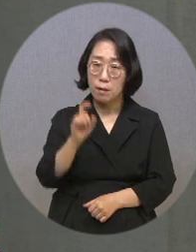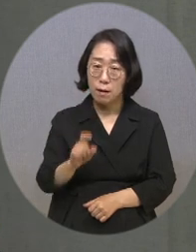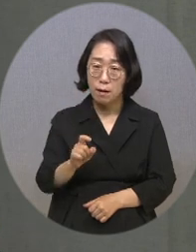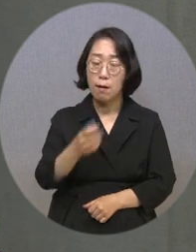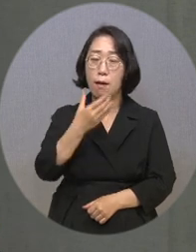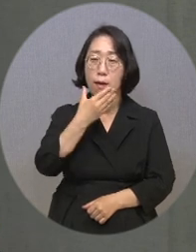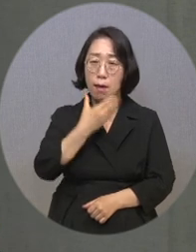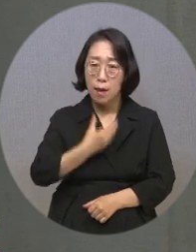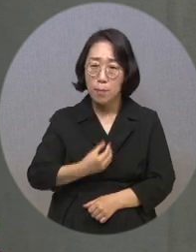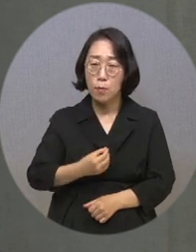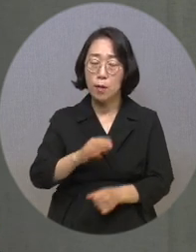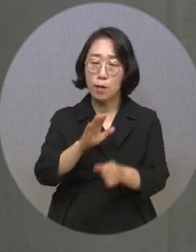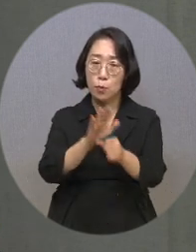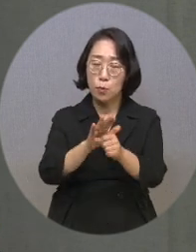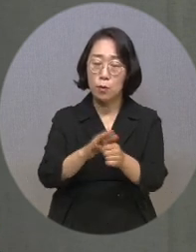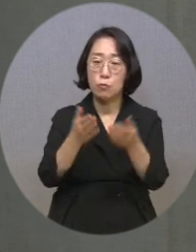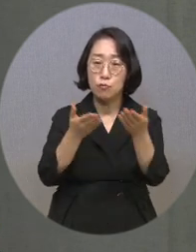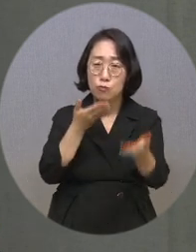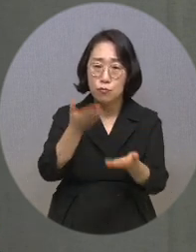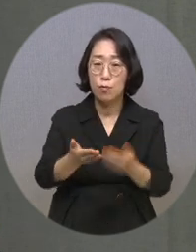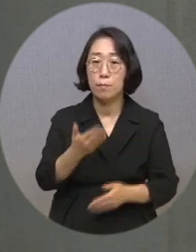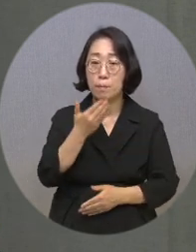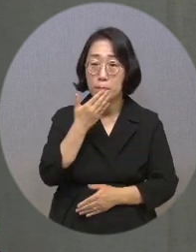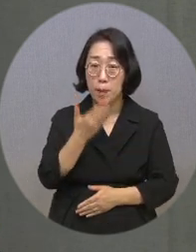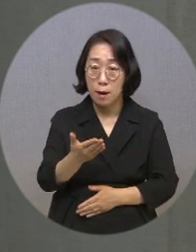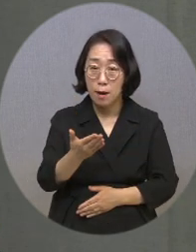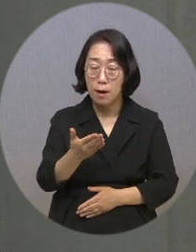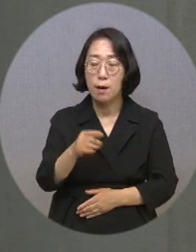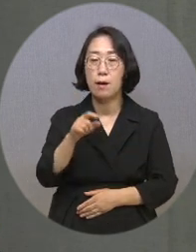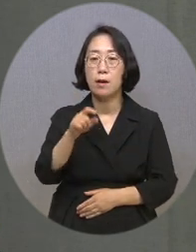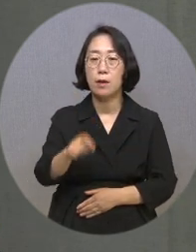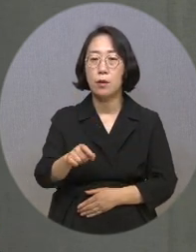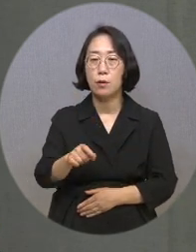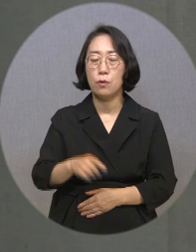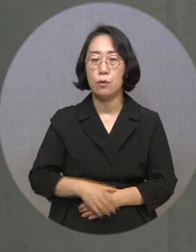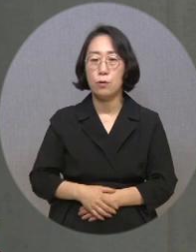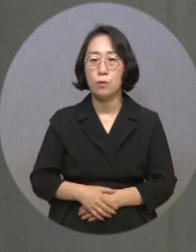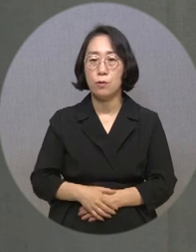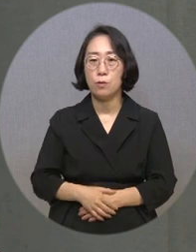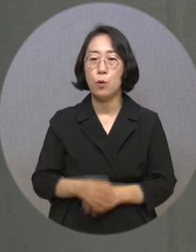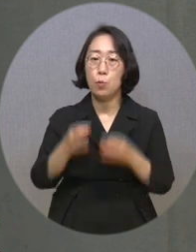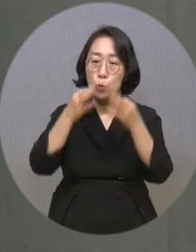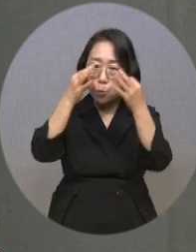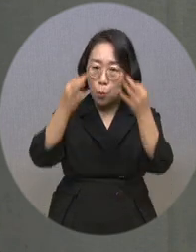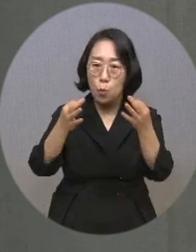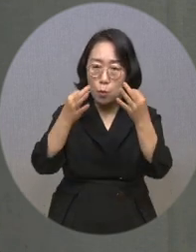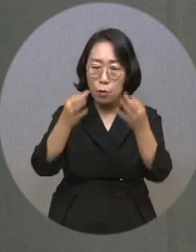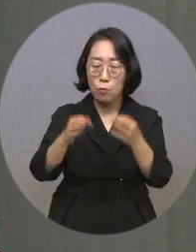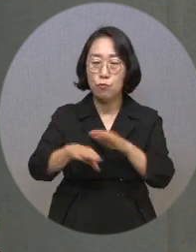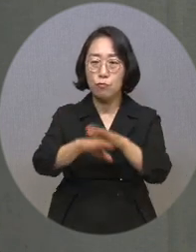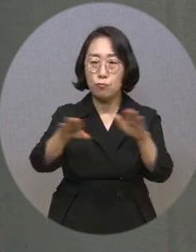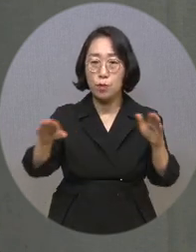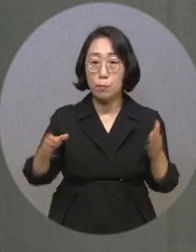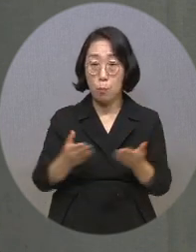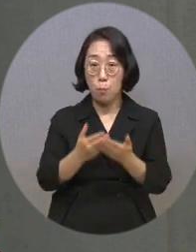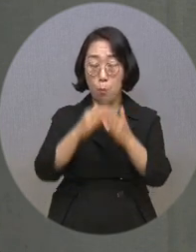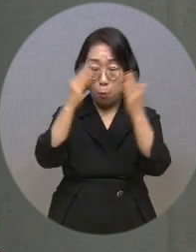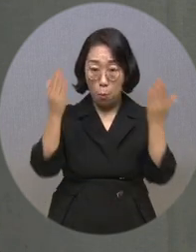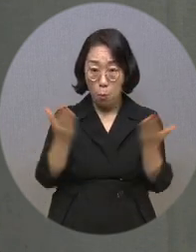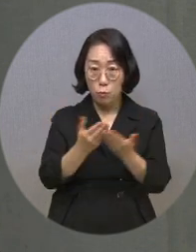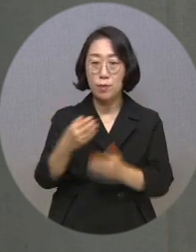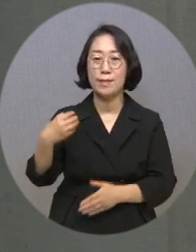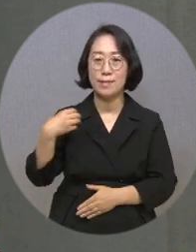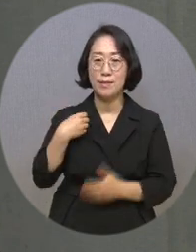행복을, 사랑을 느끼면서 살아갈 수 있도록 해드리는 것도 우리 사회의 책임이 아닌가